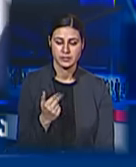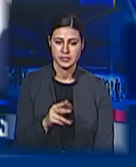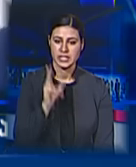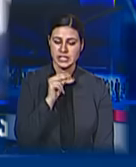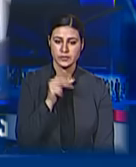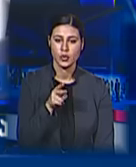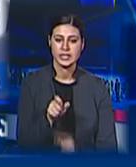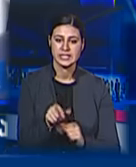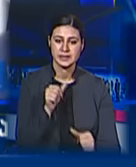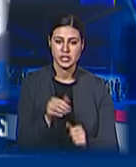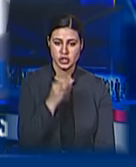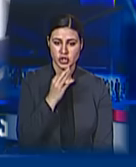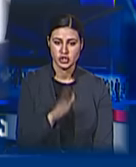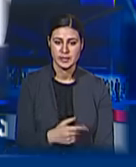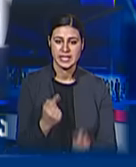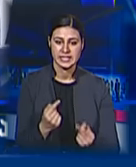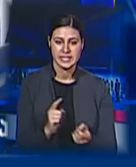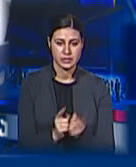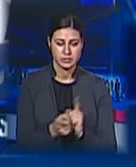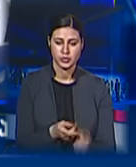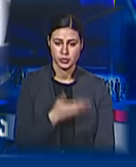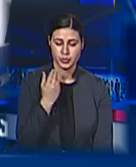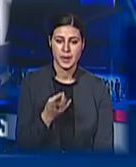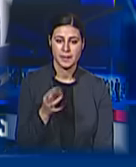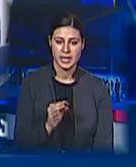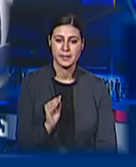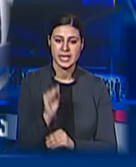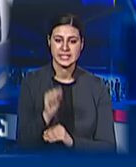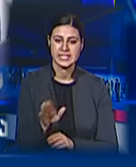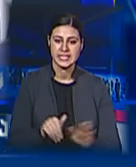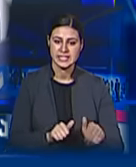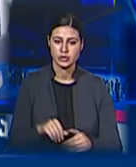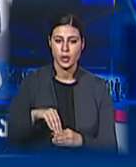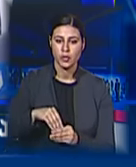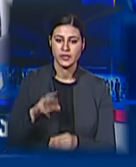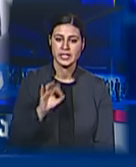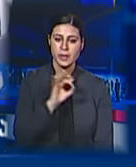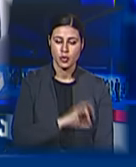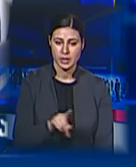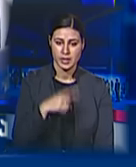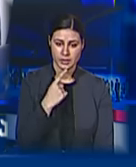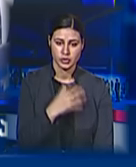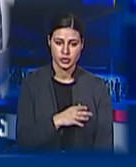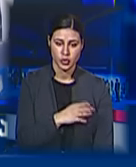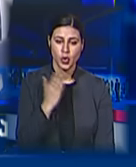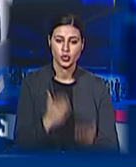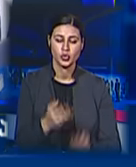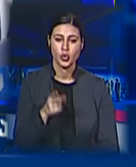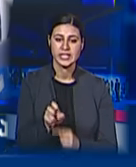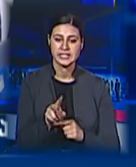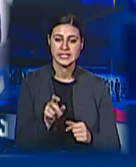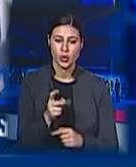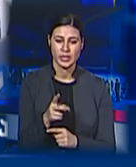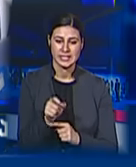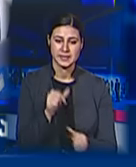რიცხვი 2011 წლის შემდეგ დიდად არ არის გაზრდილი, მაგრამ გაიზარდა სასესხო პორტფელი და მოგება, როგორც თქვენ აღნიშნეთ, თუ